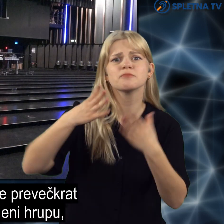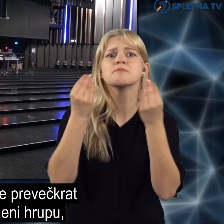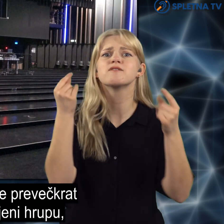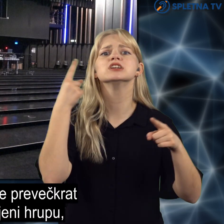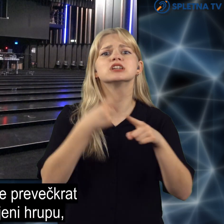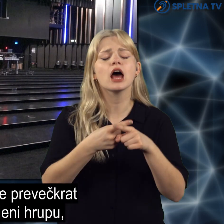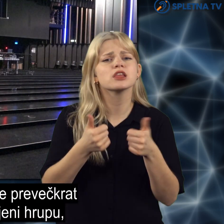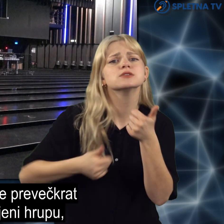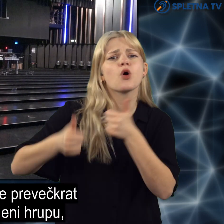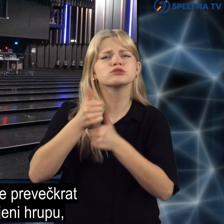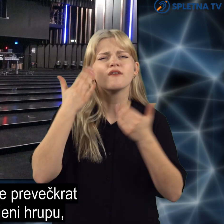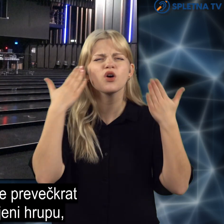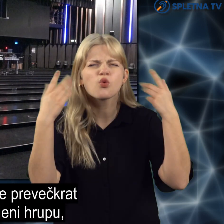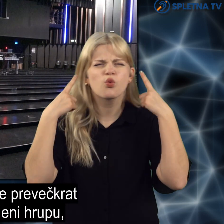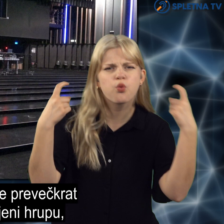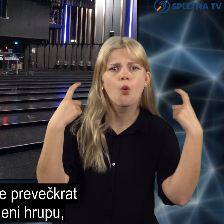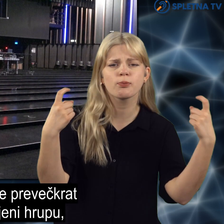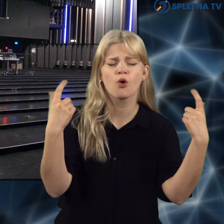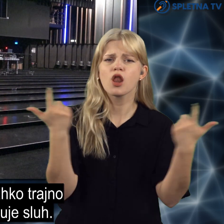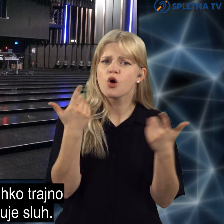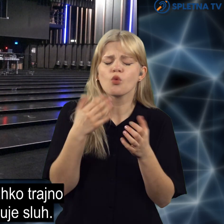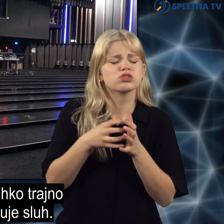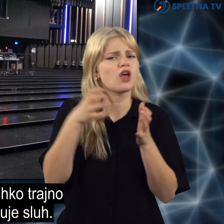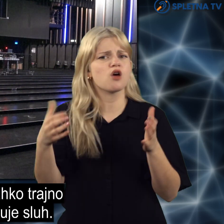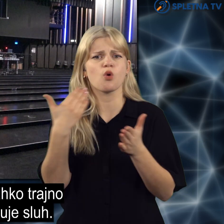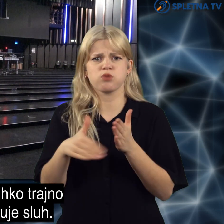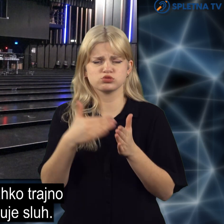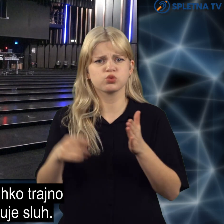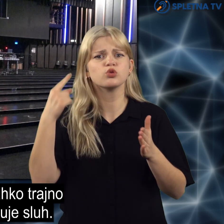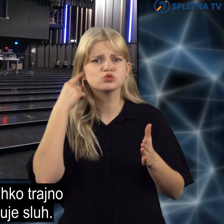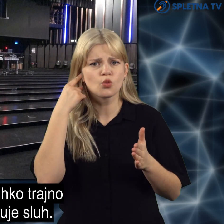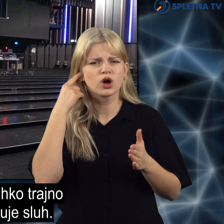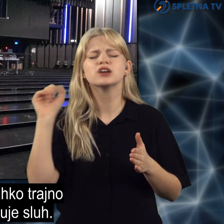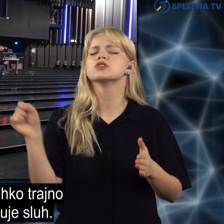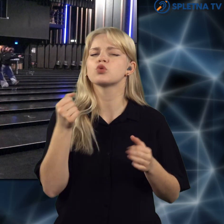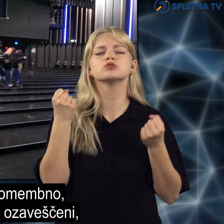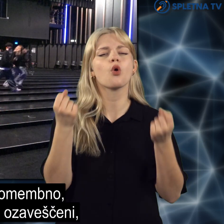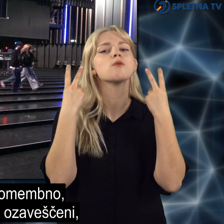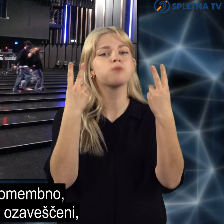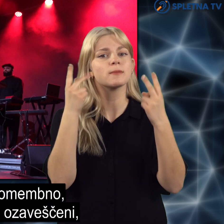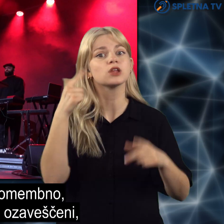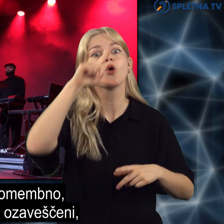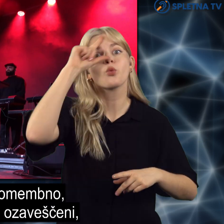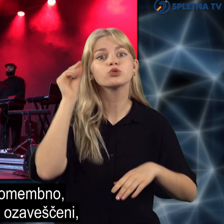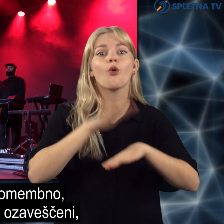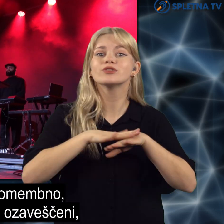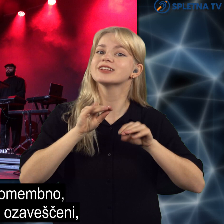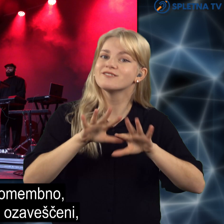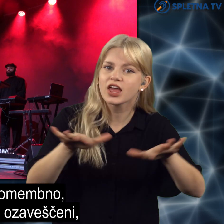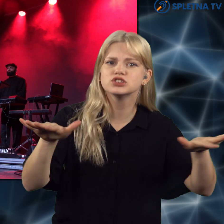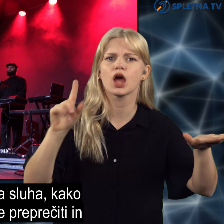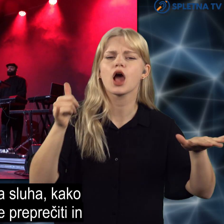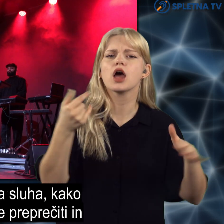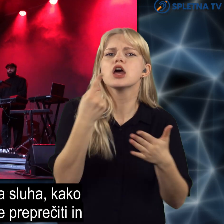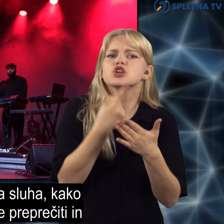Žal smo vse prevečkrat izpostavljeni hrupu, ki nam lahko trajno poškoduje sluh. Zato je pomembno, da so ljudje